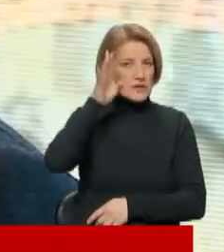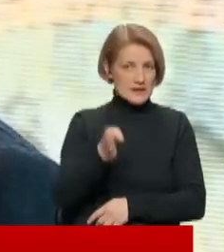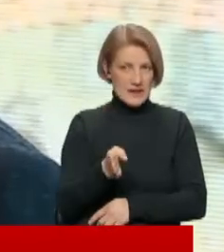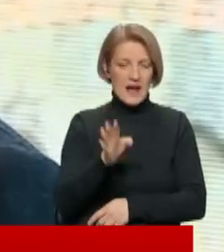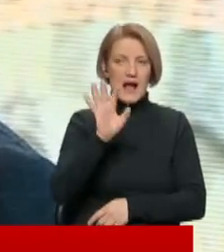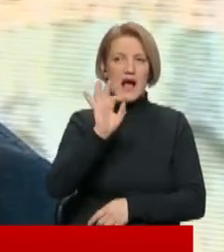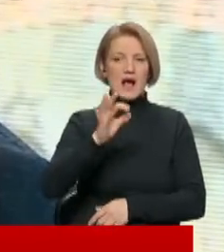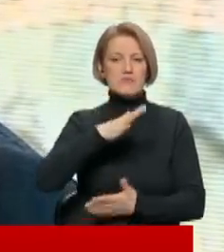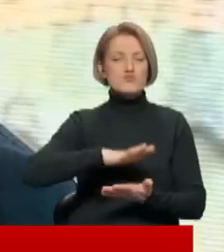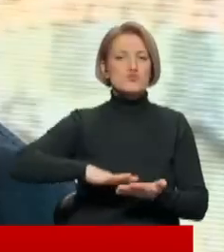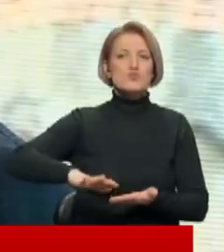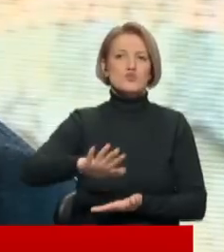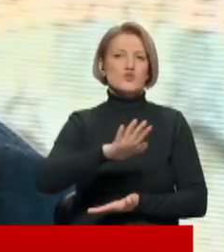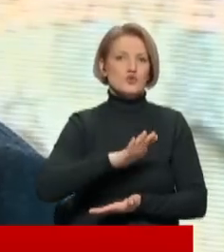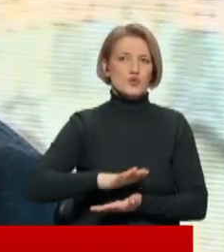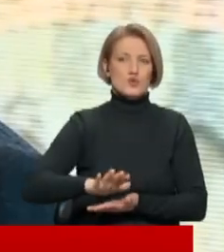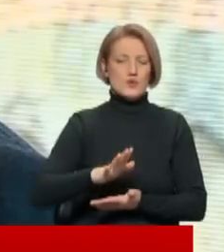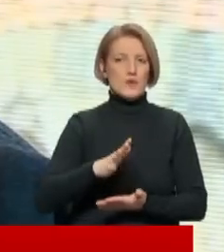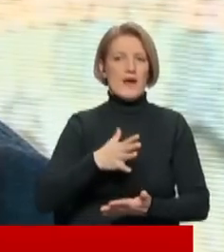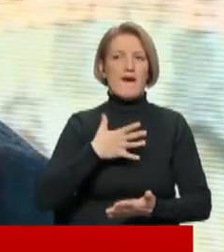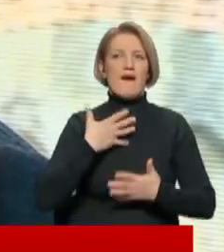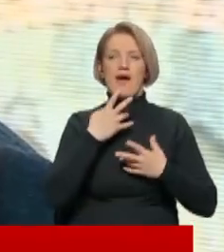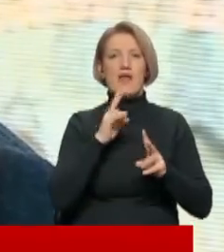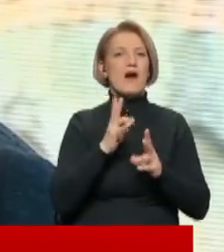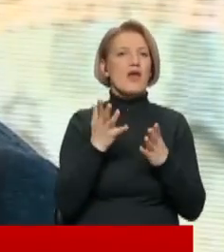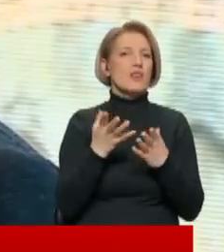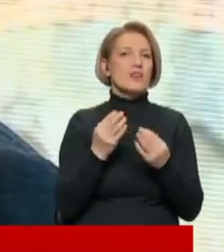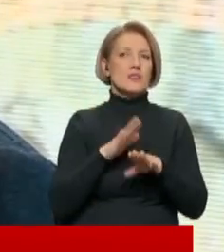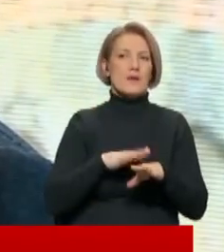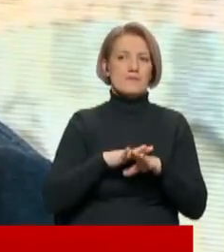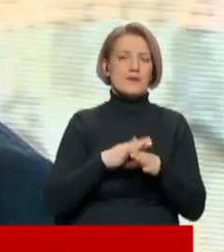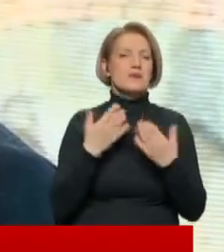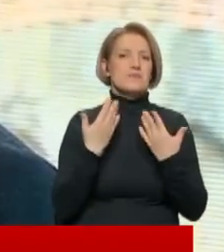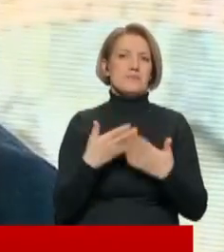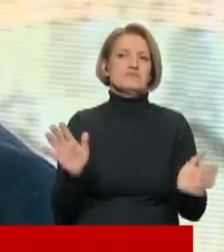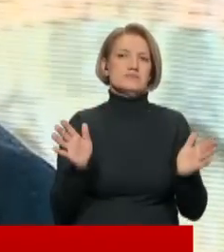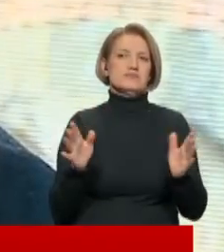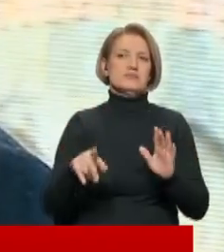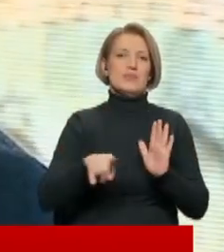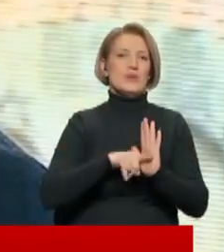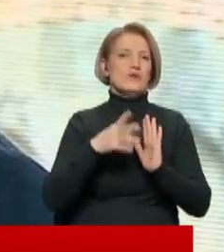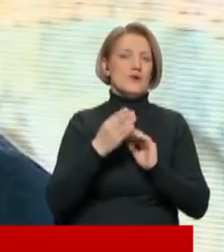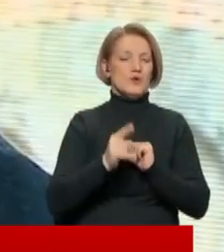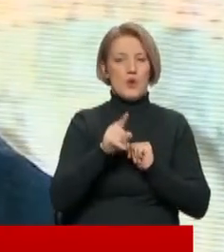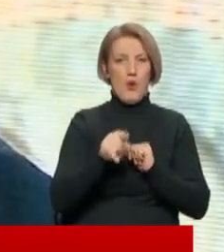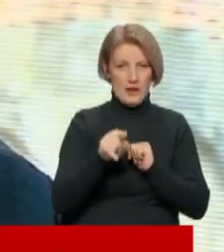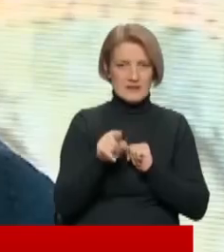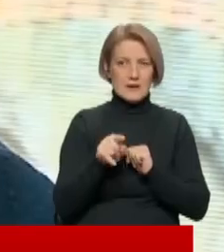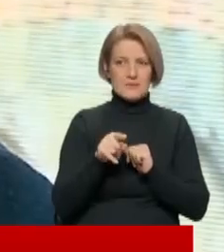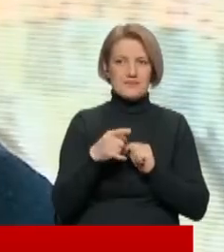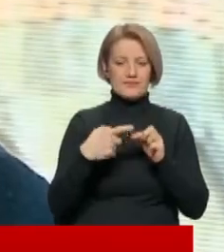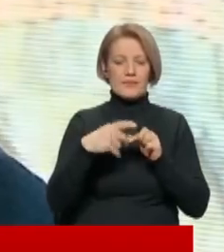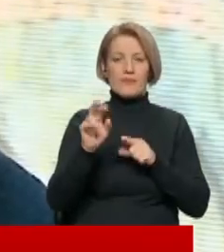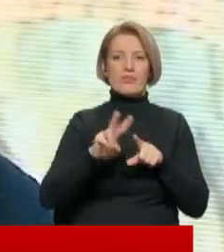hem bütünüyle enerjisini ne yaptı alıp götürdü Tabi orada şimdi